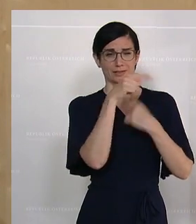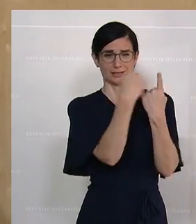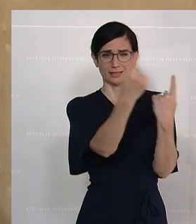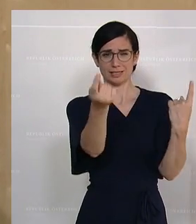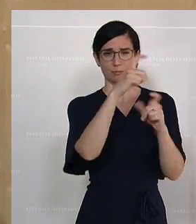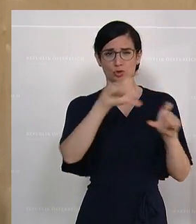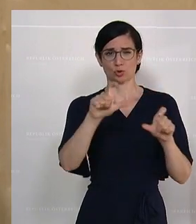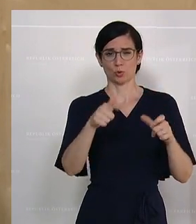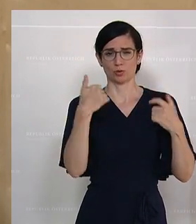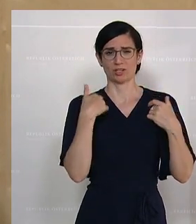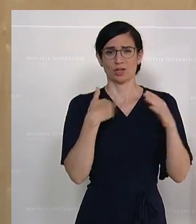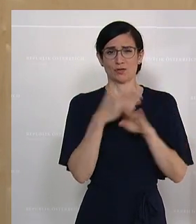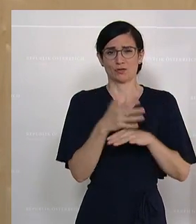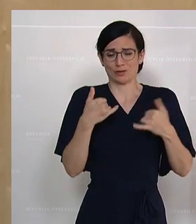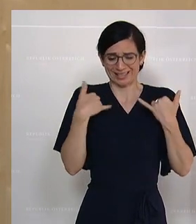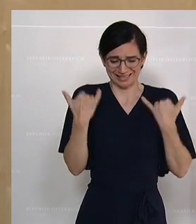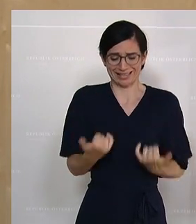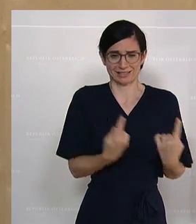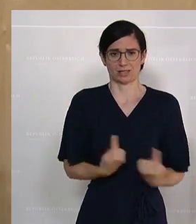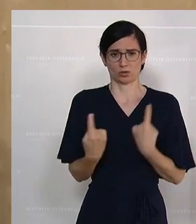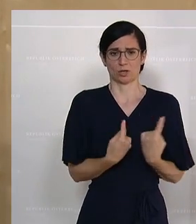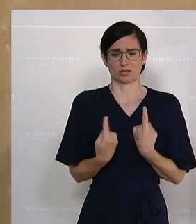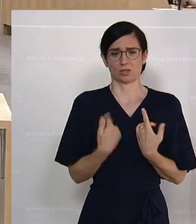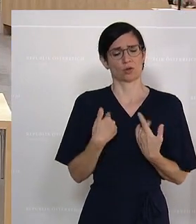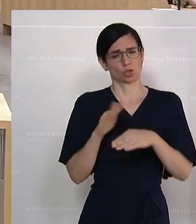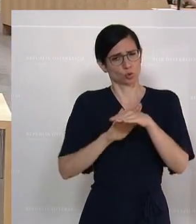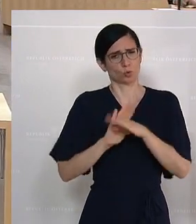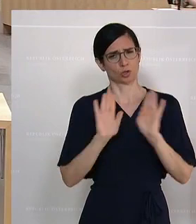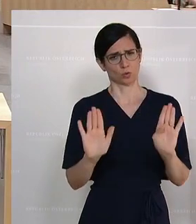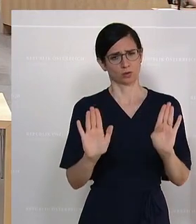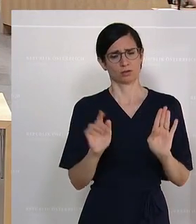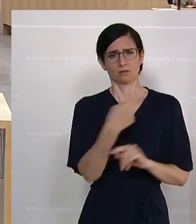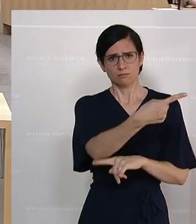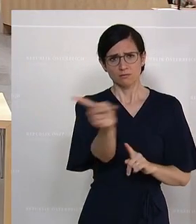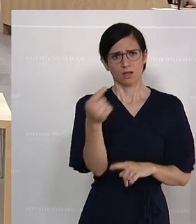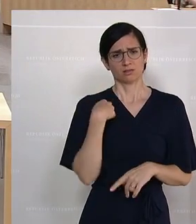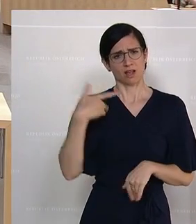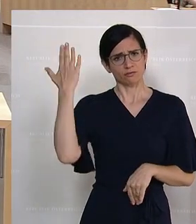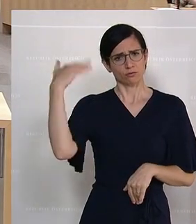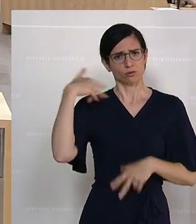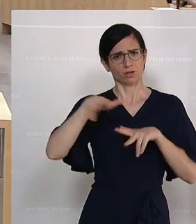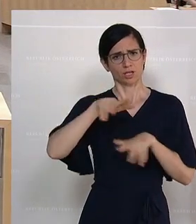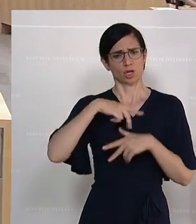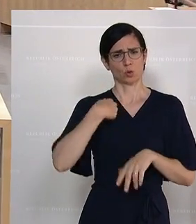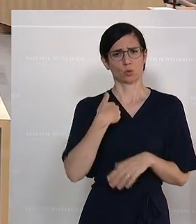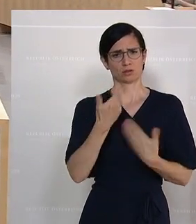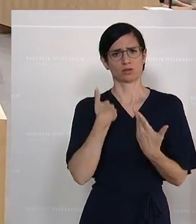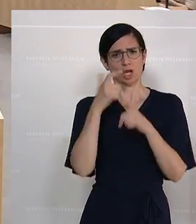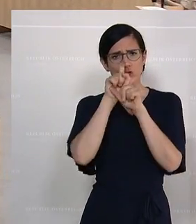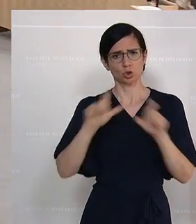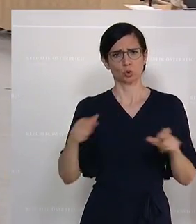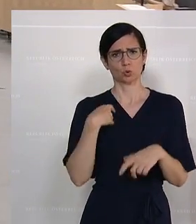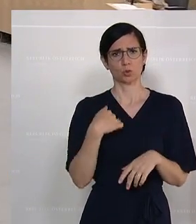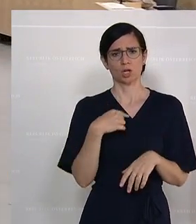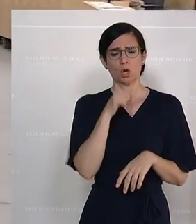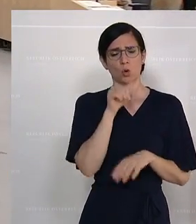sorge abgeordnete das muss sein und das prinzip bei weitem nicht nur auf parteien team mit self vor